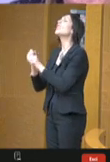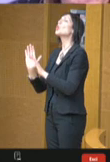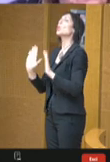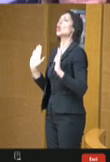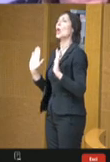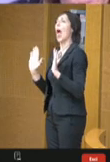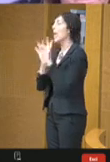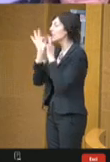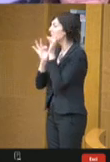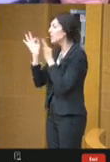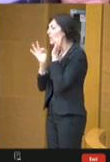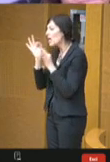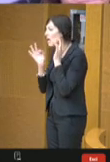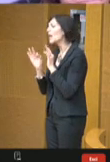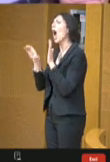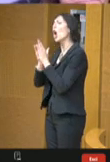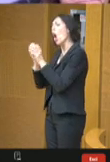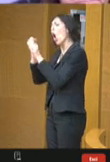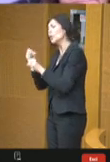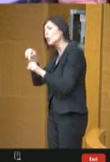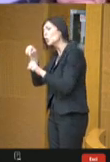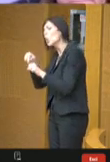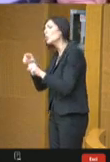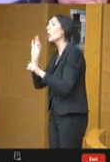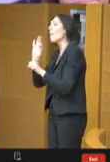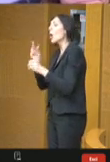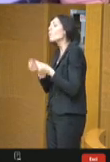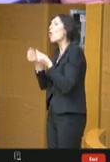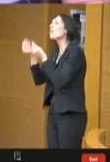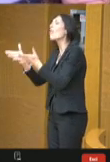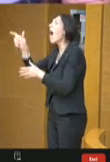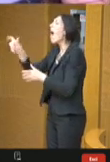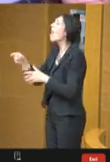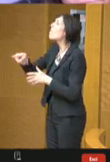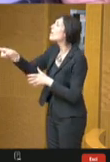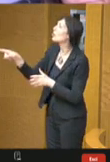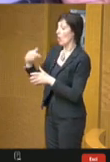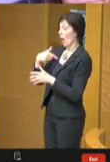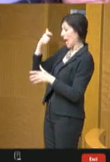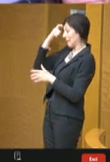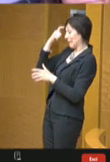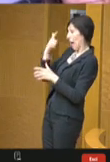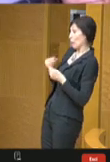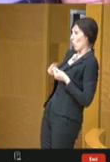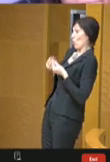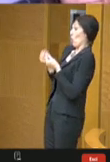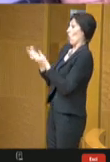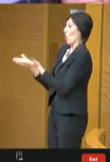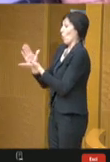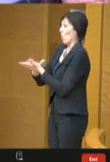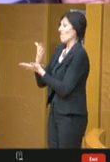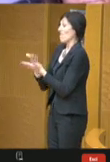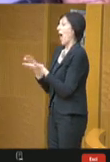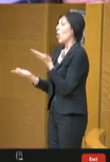quella che mette al servizio della persona lo Stato e non viceversa. La valorizzazione